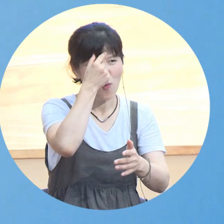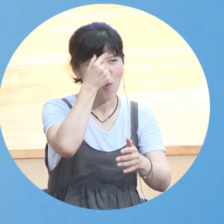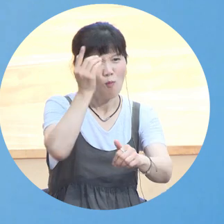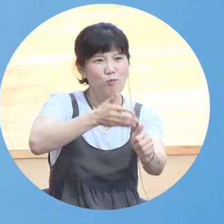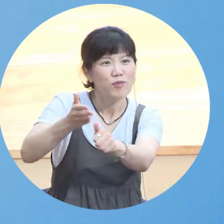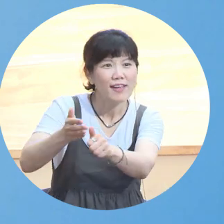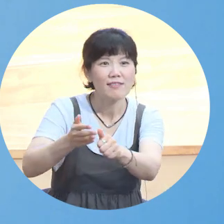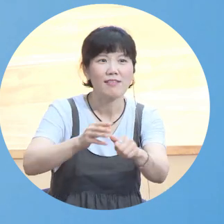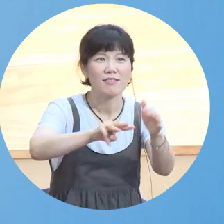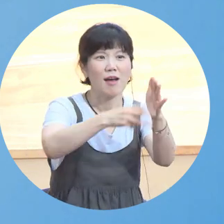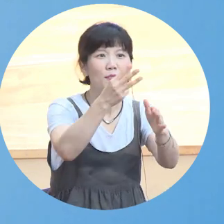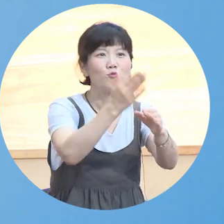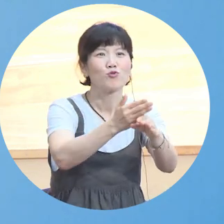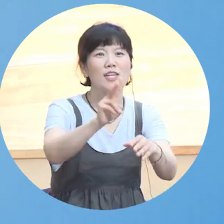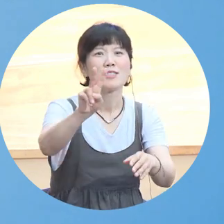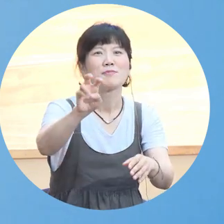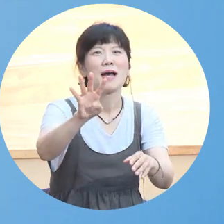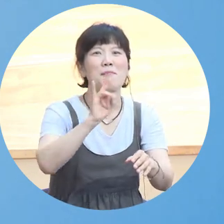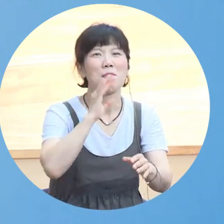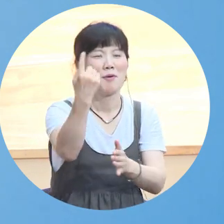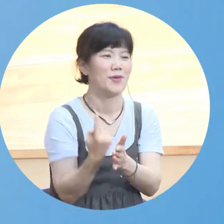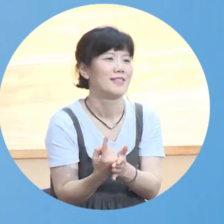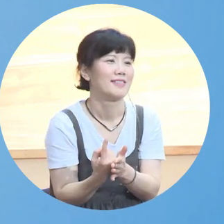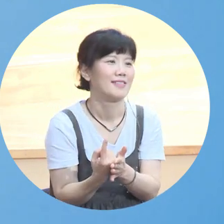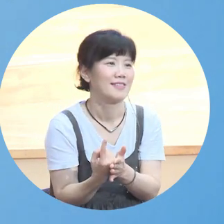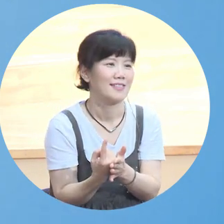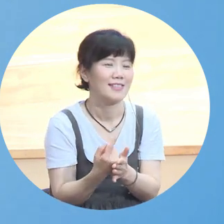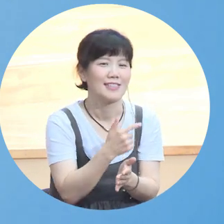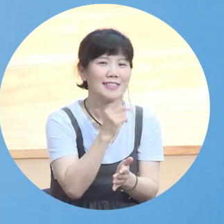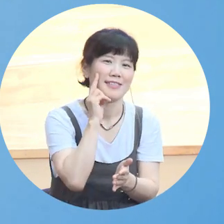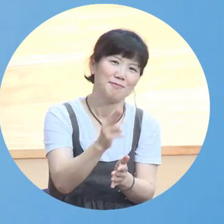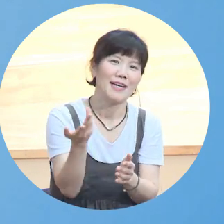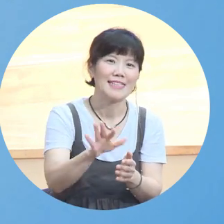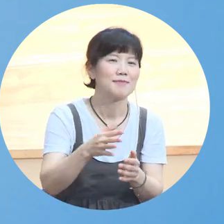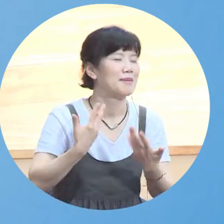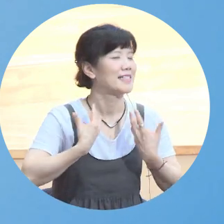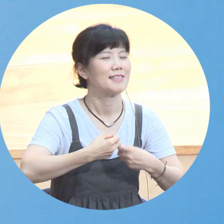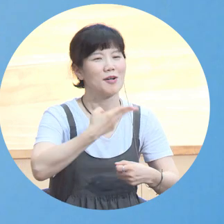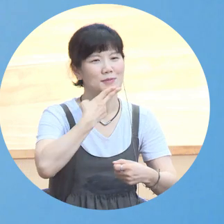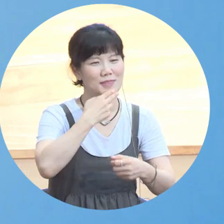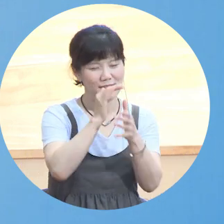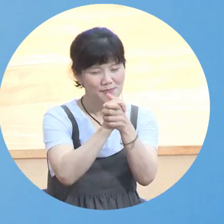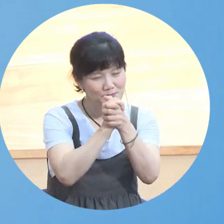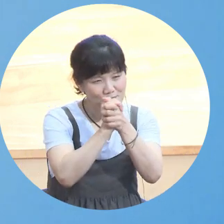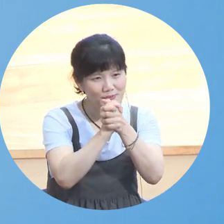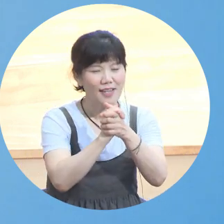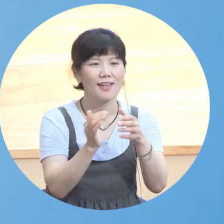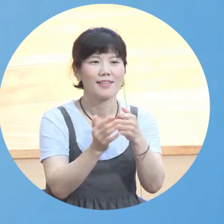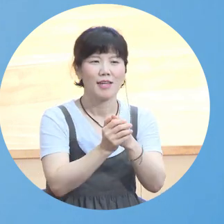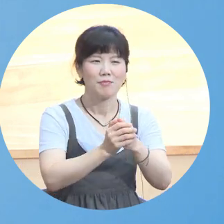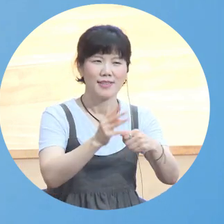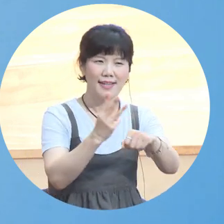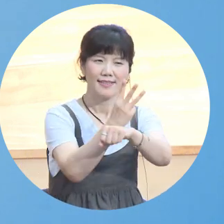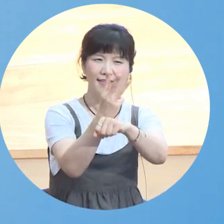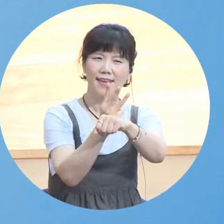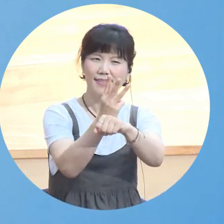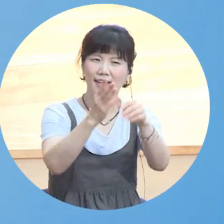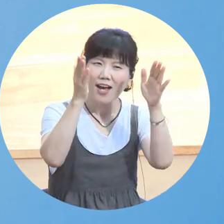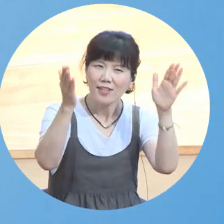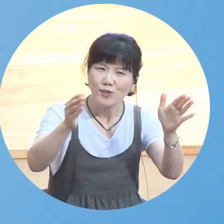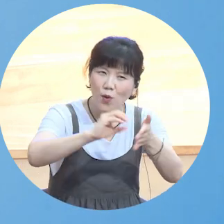참 너무 하죠 그래도 낙심하지 않고 기도했어요 거의 3시간 가까이 하나님의 도우심을 구하는 기도를